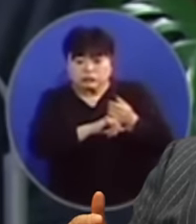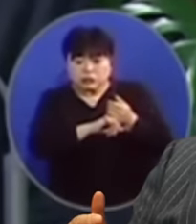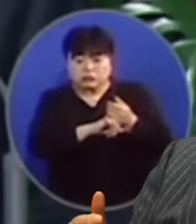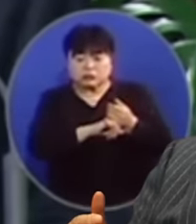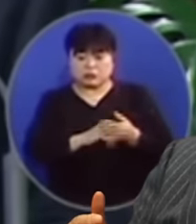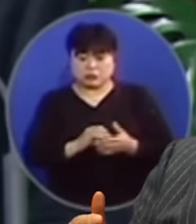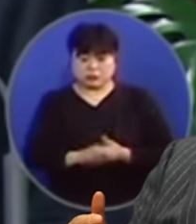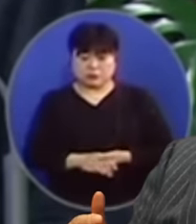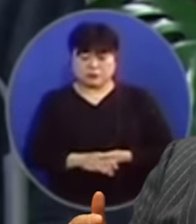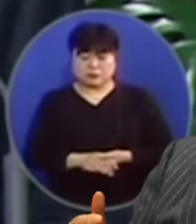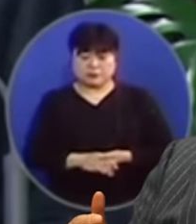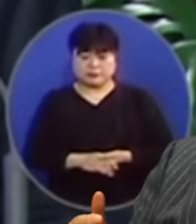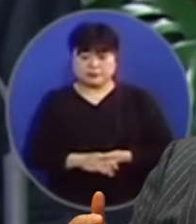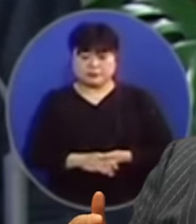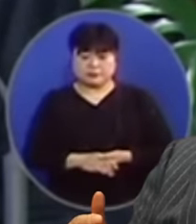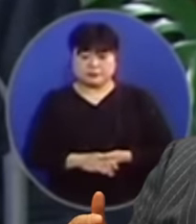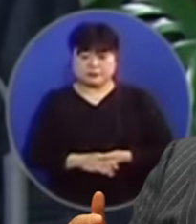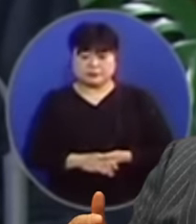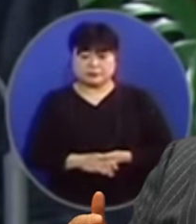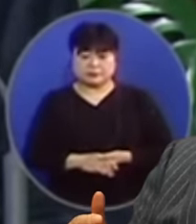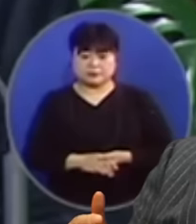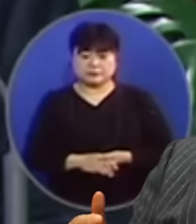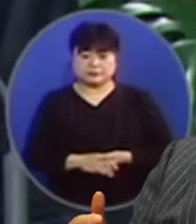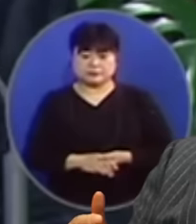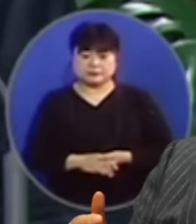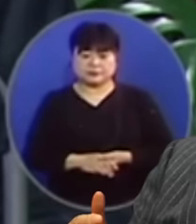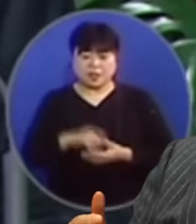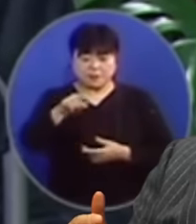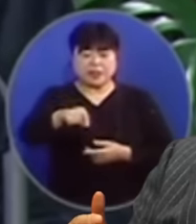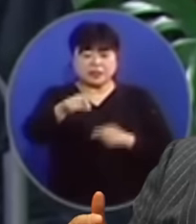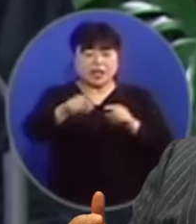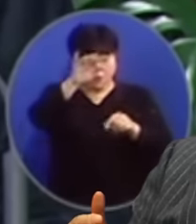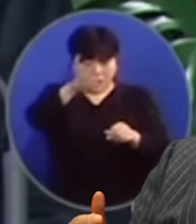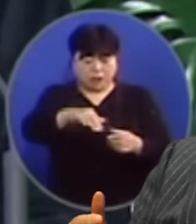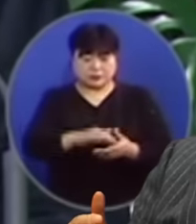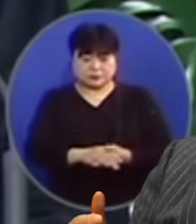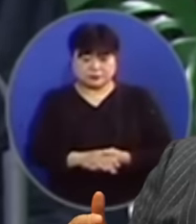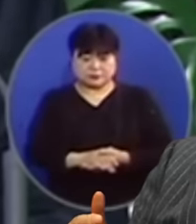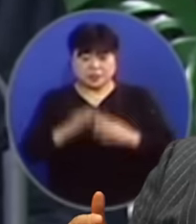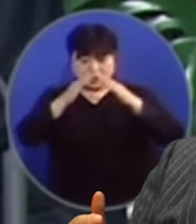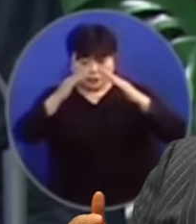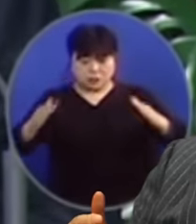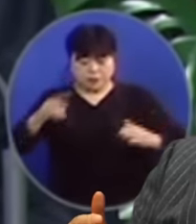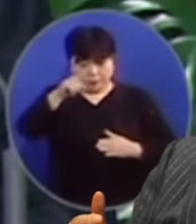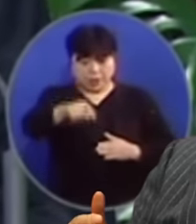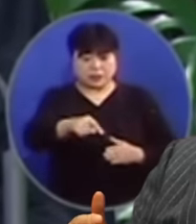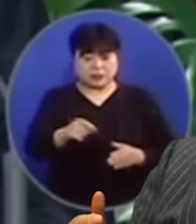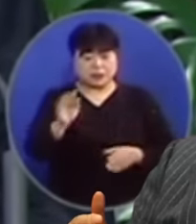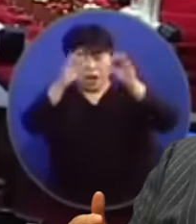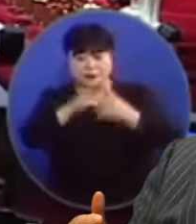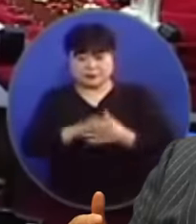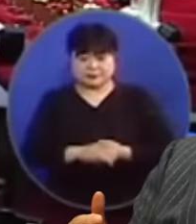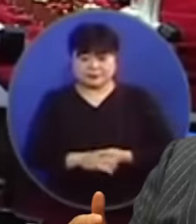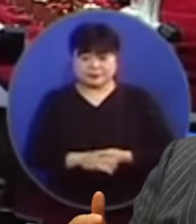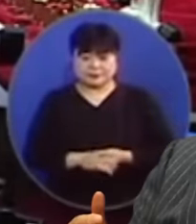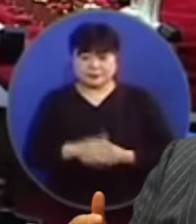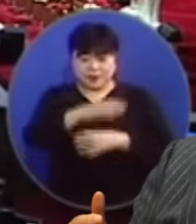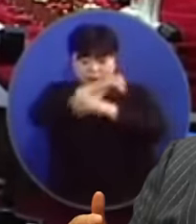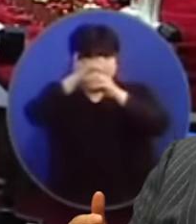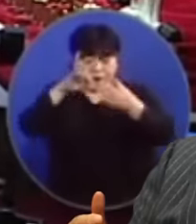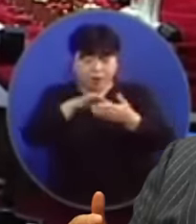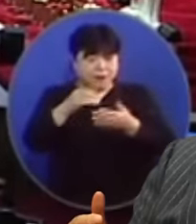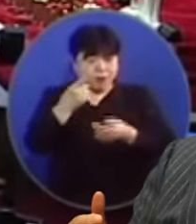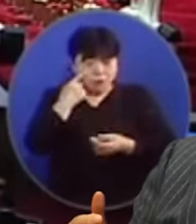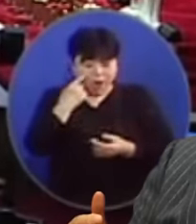것이 아닙니다. 저녁에 밖으로 나오라. 천막 밖으로 나오니까 하늘을 쳐다보라. 별들을